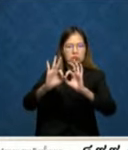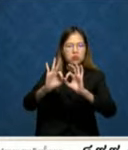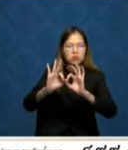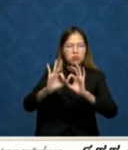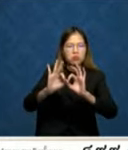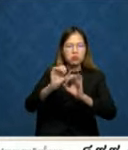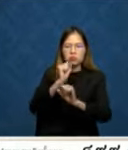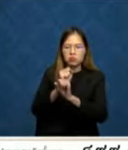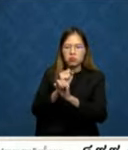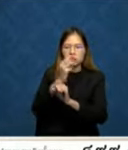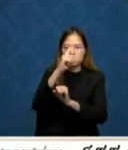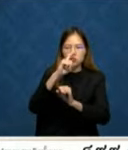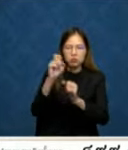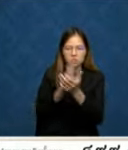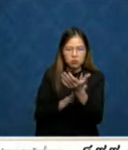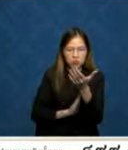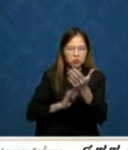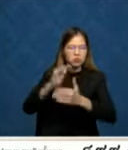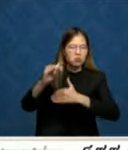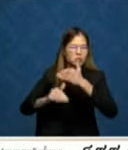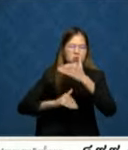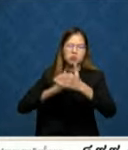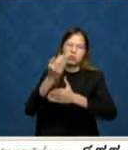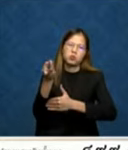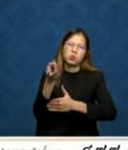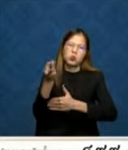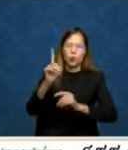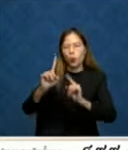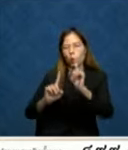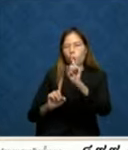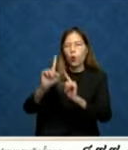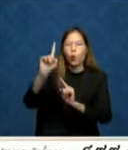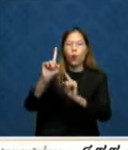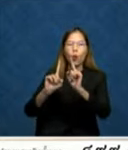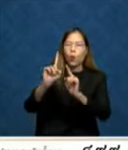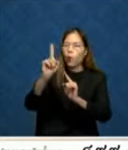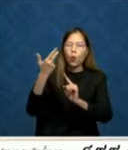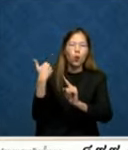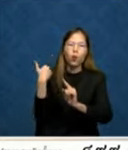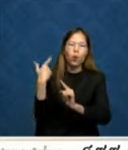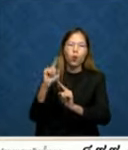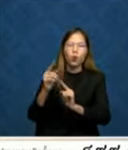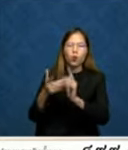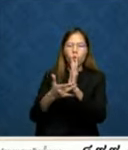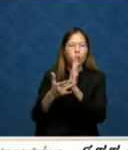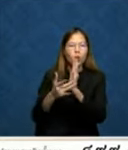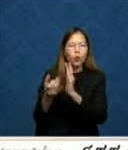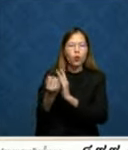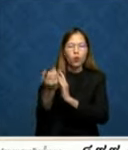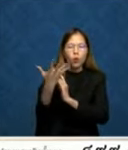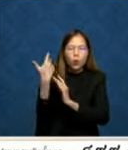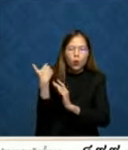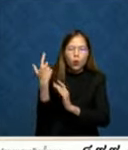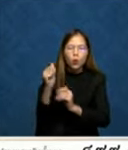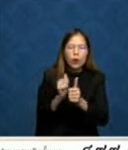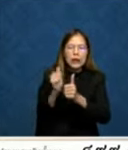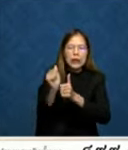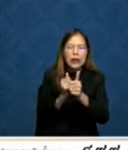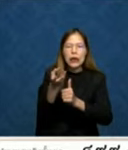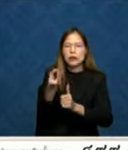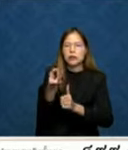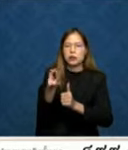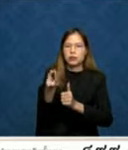ที่ทำให้เศรษฐกิจไทยของเราเติบโตต่ำเหลื่อมล้ำสูงและขาดเทคโนโลยีก็เป็นเพราะเศรษฐกิจไทยมีการแข่งขันน้อยเกิน